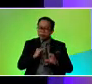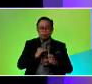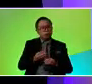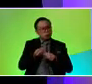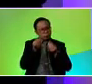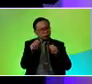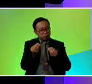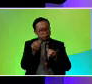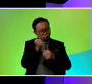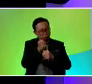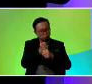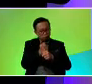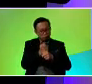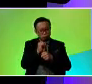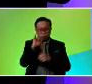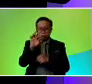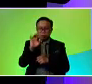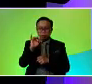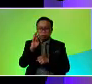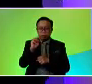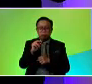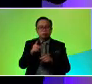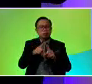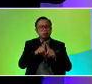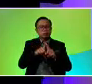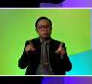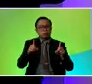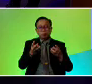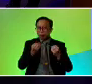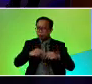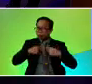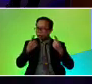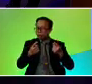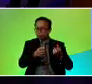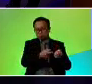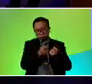Kakak Ivan tapi Ivan terus dia tidak pergi